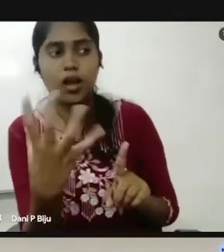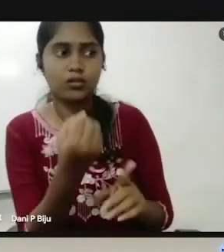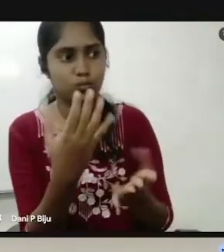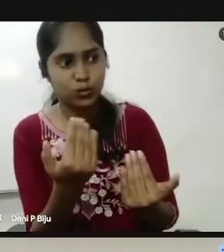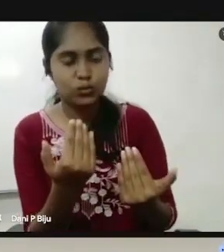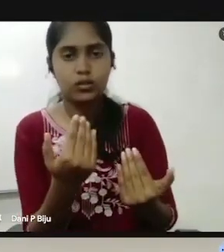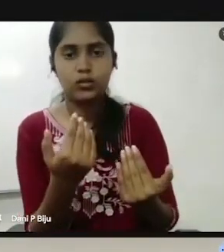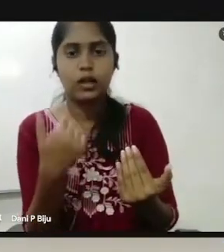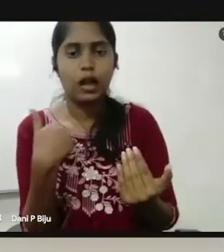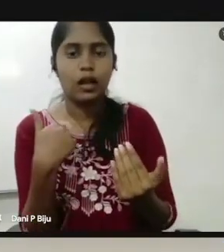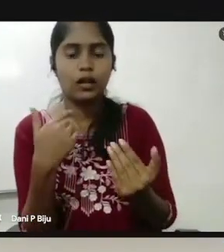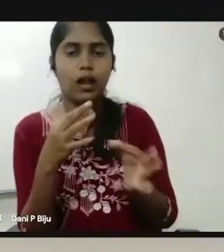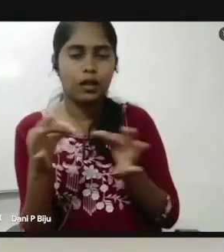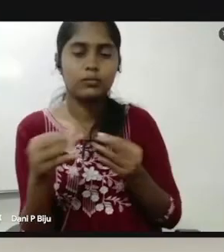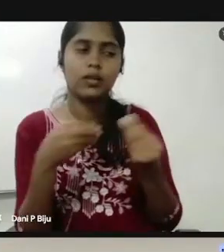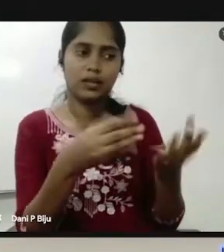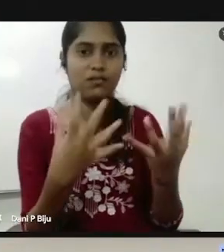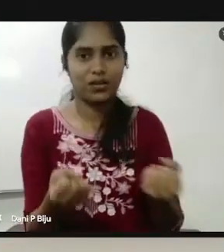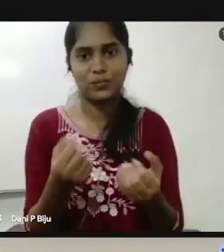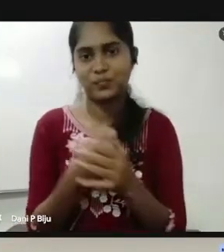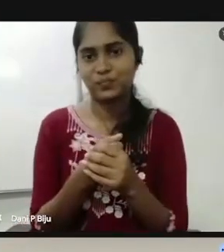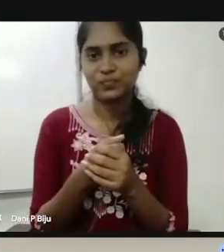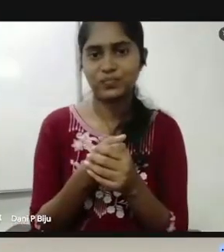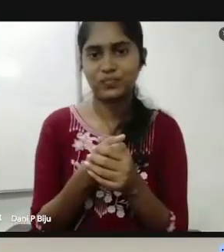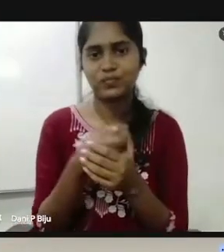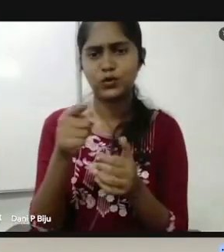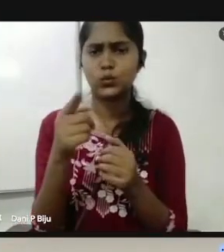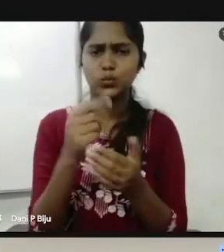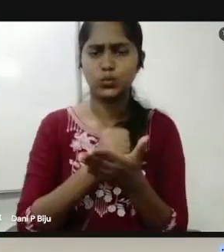മേ ബി യു ക്യാൻ ട്രൈ. Yes, ma'am. Thank you so much.